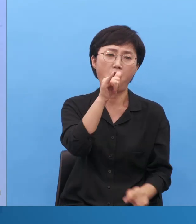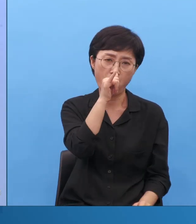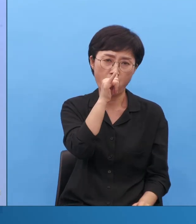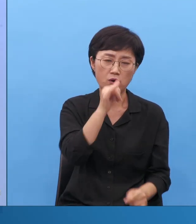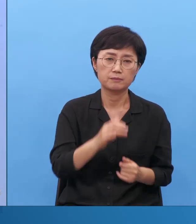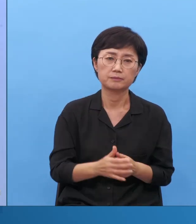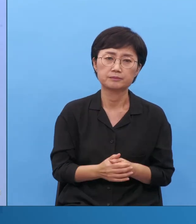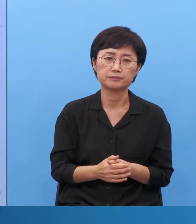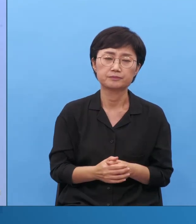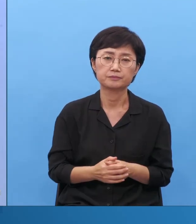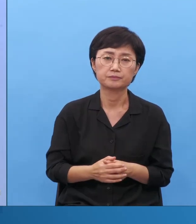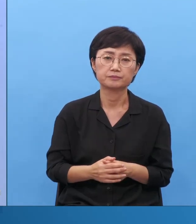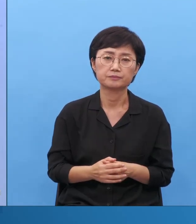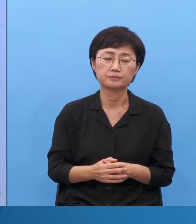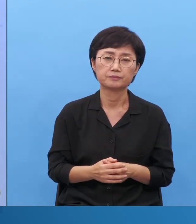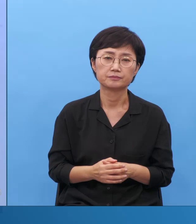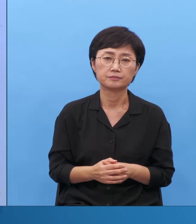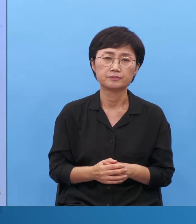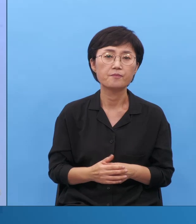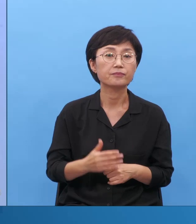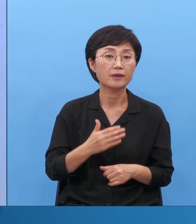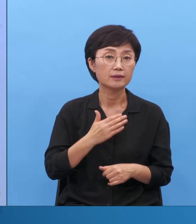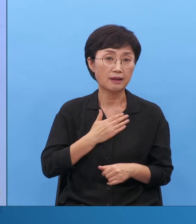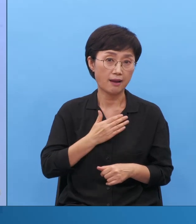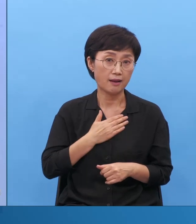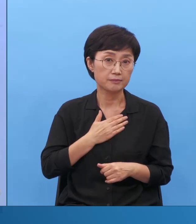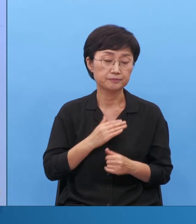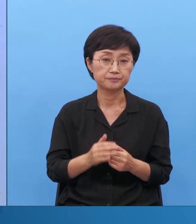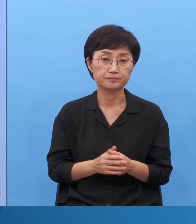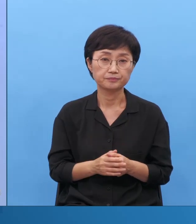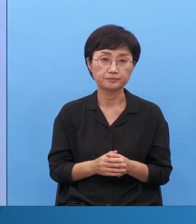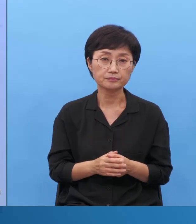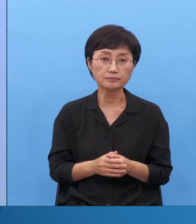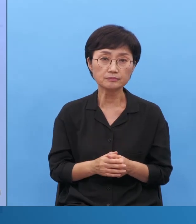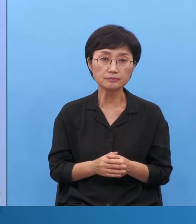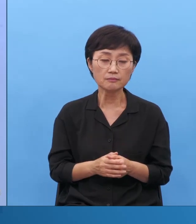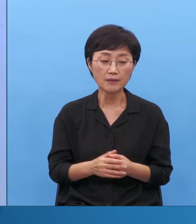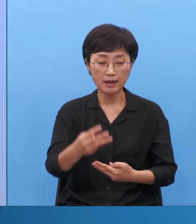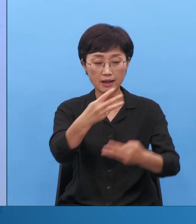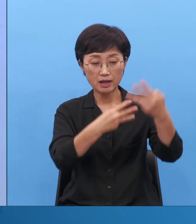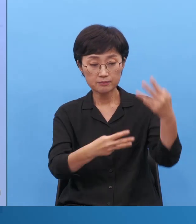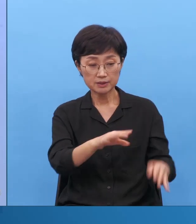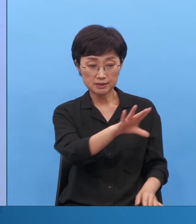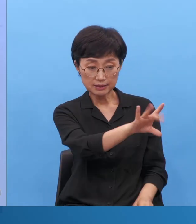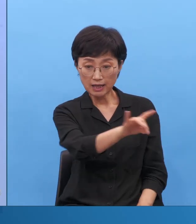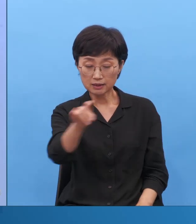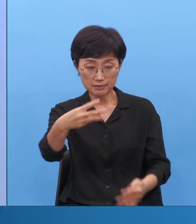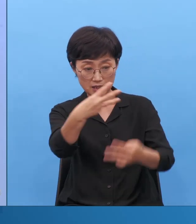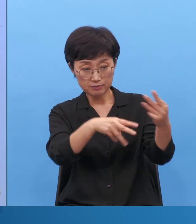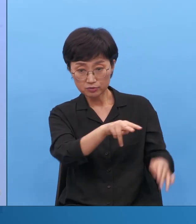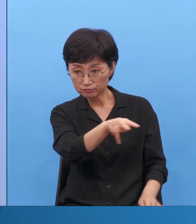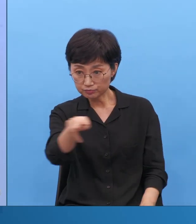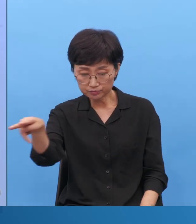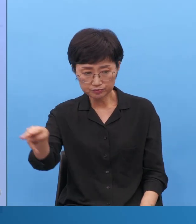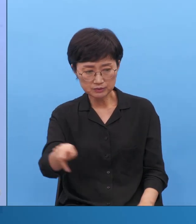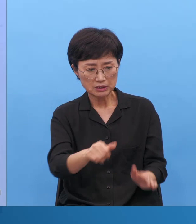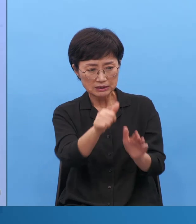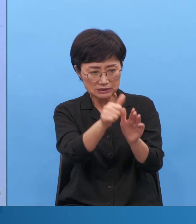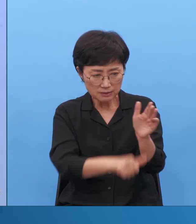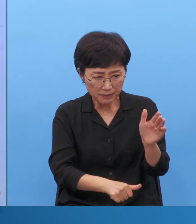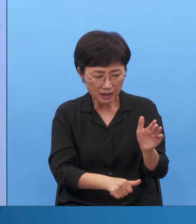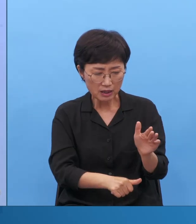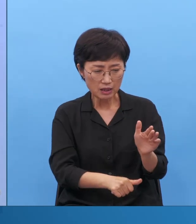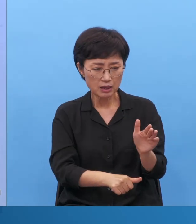word. 저는 잠시 무너지거나 어려움 당한 렘넌트들 전혀 판단하거나 낙심하지